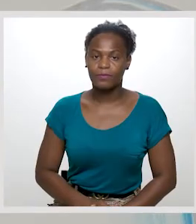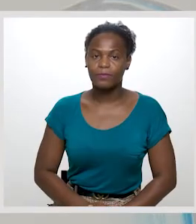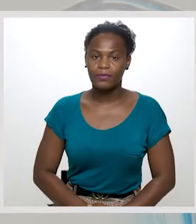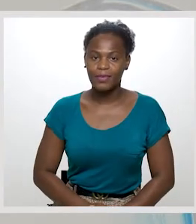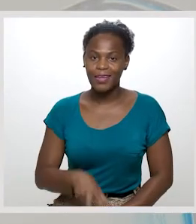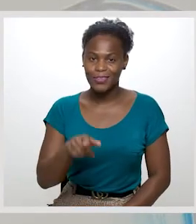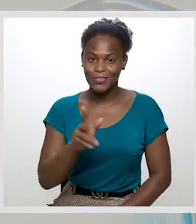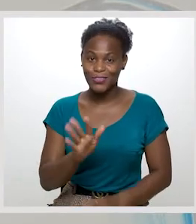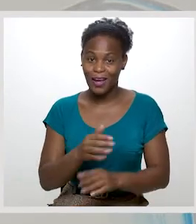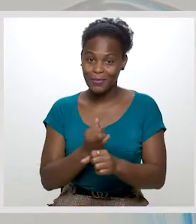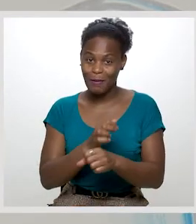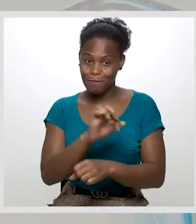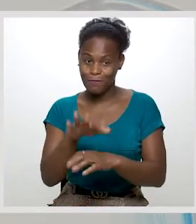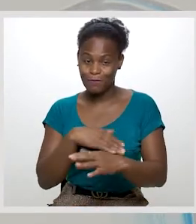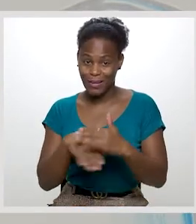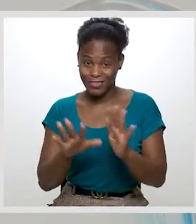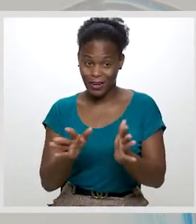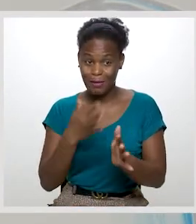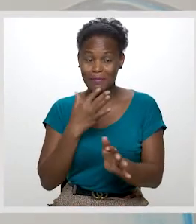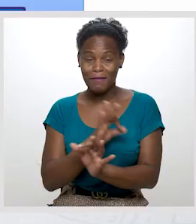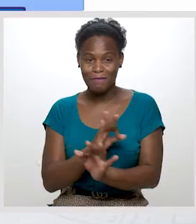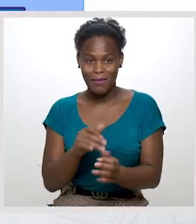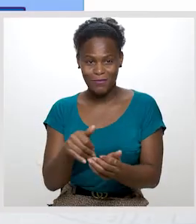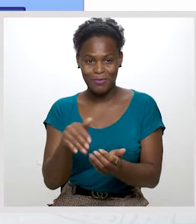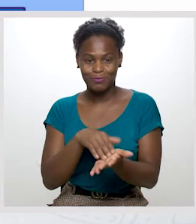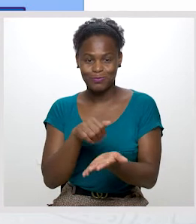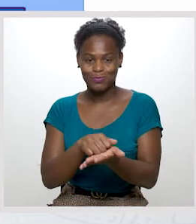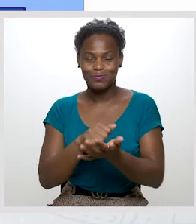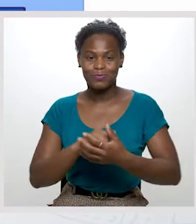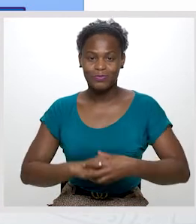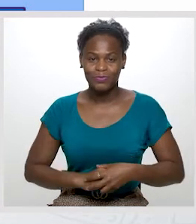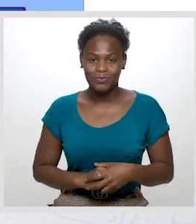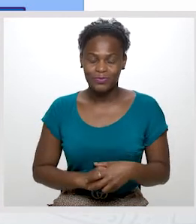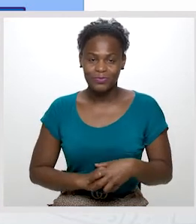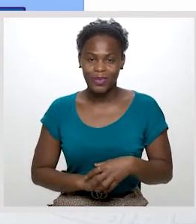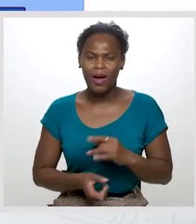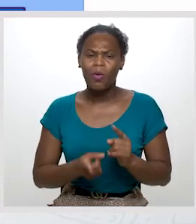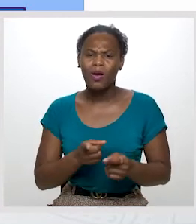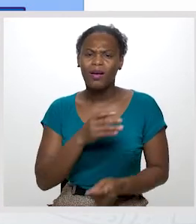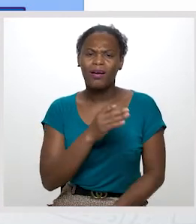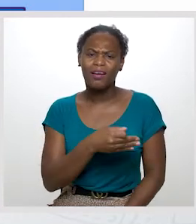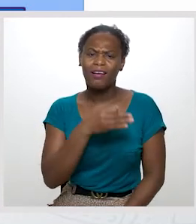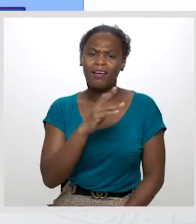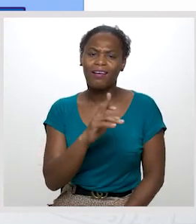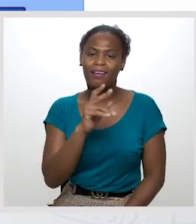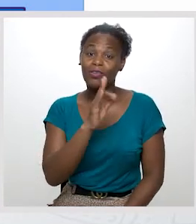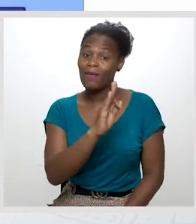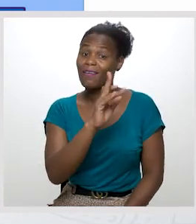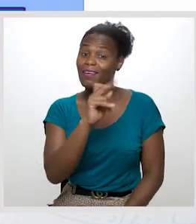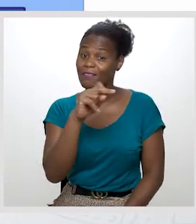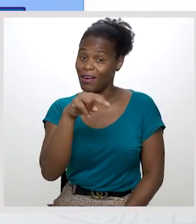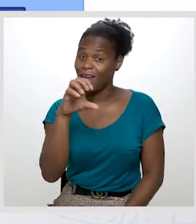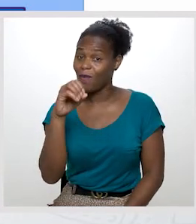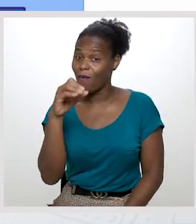Tu as réalisé ta tâche? Parfait, on corrige. Qu'est-ce que c'est la francophonie? Ça reste dans